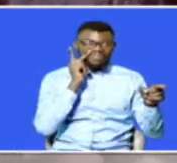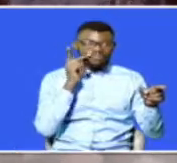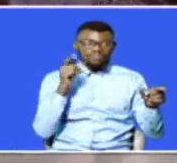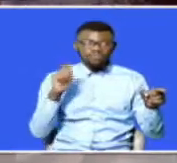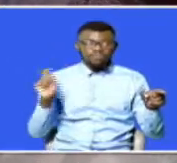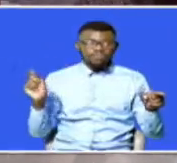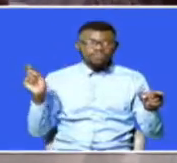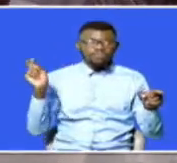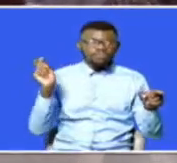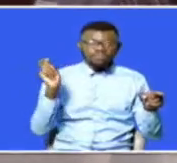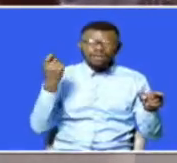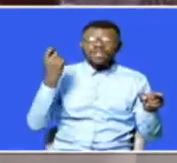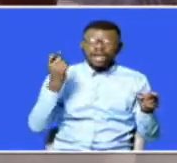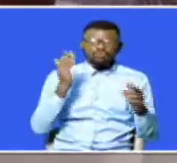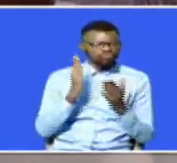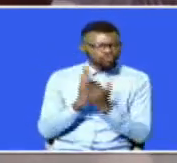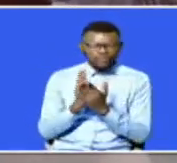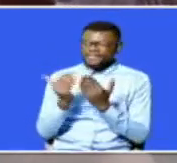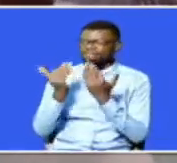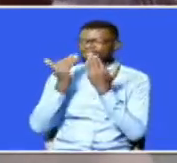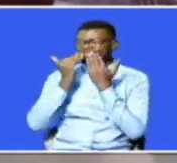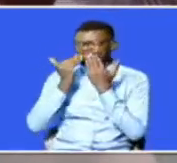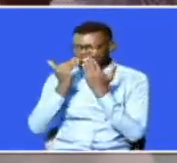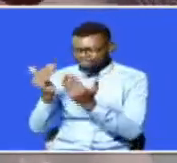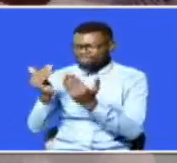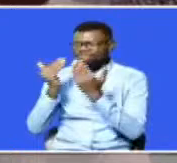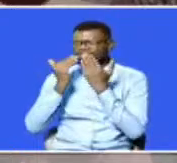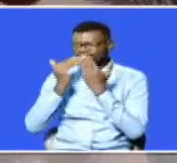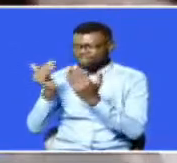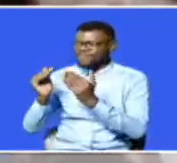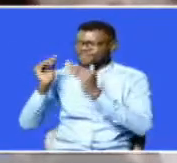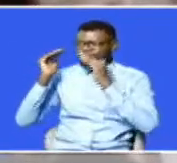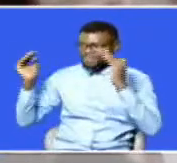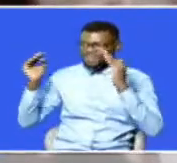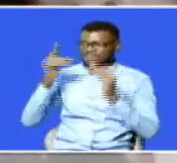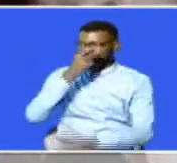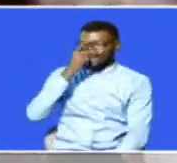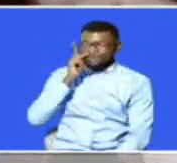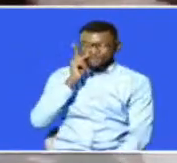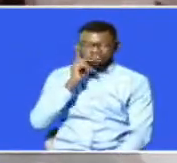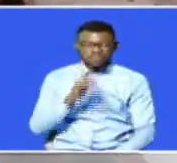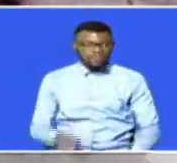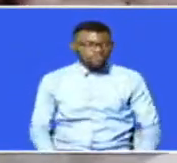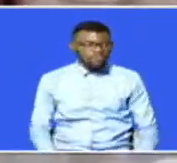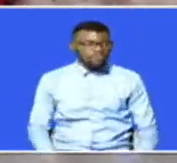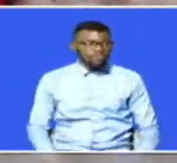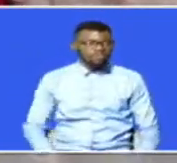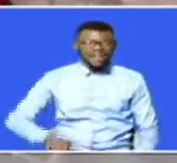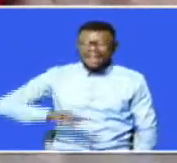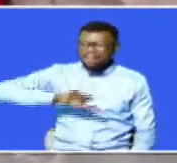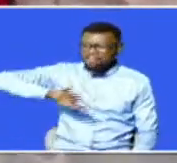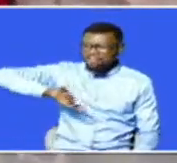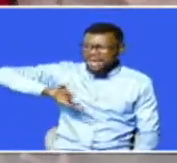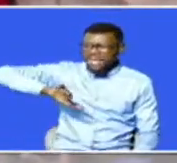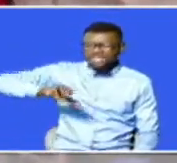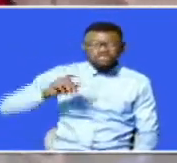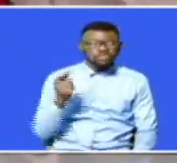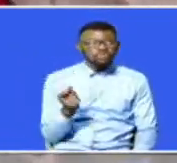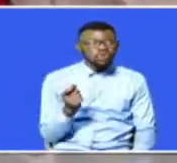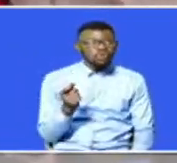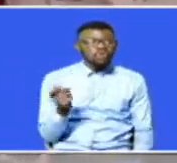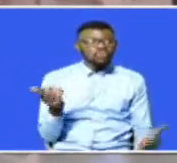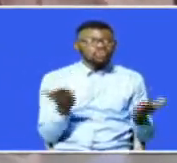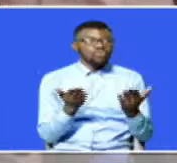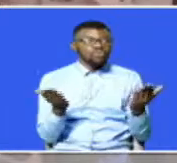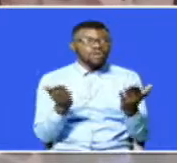Kenya owes a great gratitude to Kalonzo Musyoka. Ile imebakia kidogo ni hapa tu